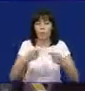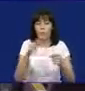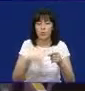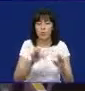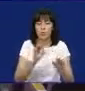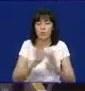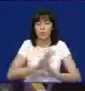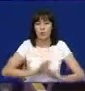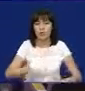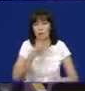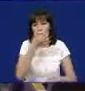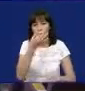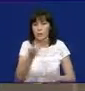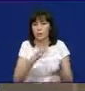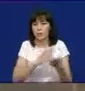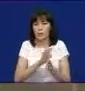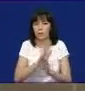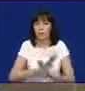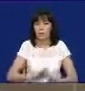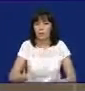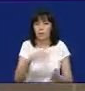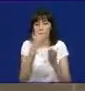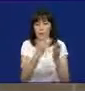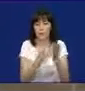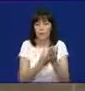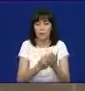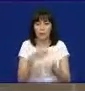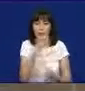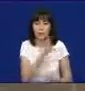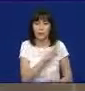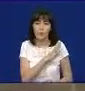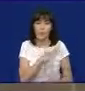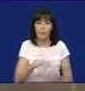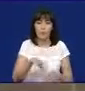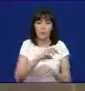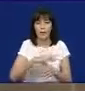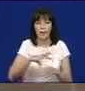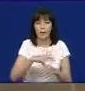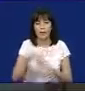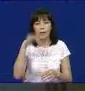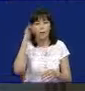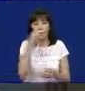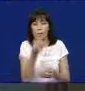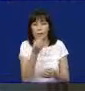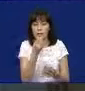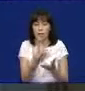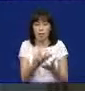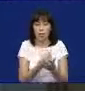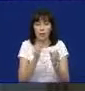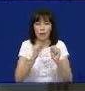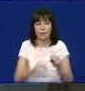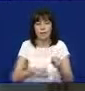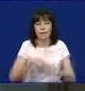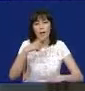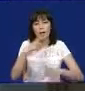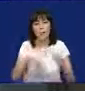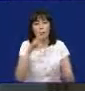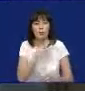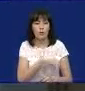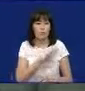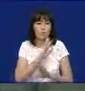болмаса жауаптылардың қызметке сәйкестілігі күн тәртібіне қойылатын ескертті. Мақтадан мал азығын алуға болады. Бірақ ілгері басқан іс